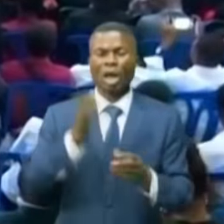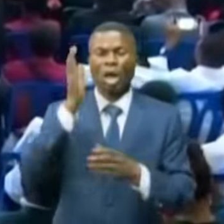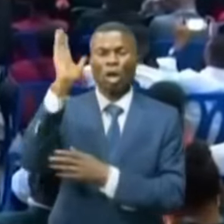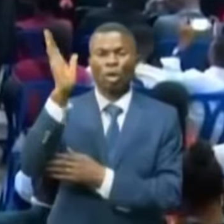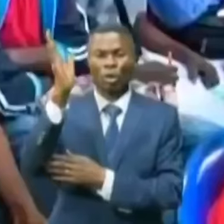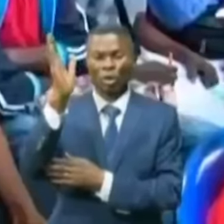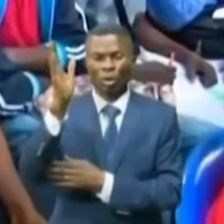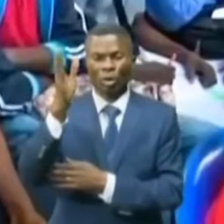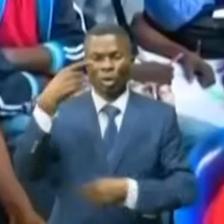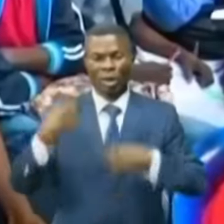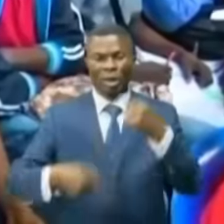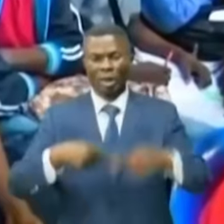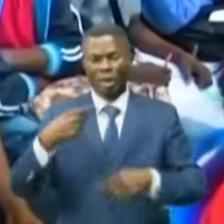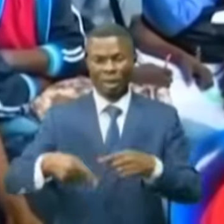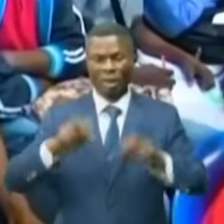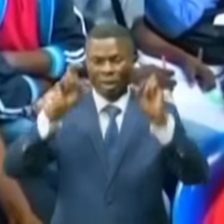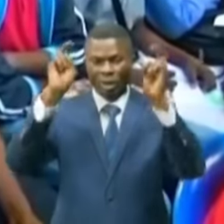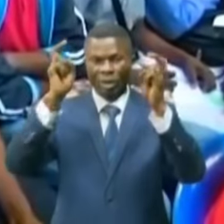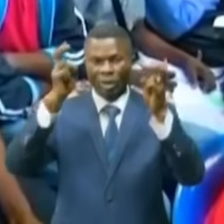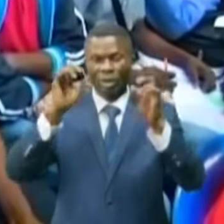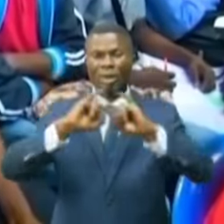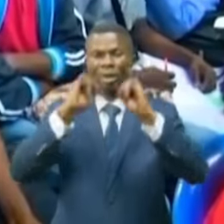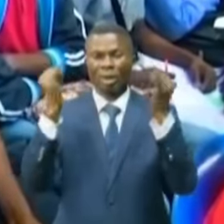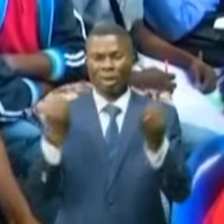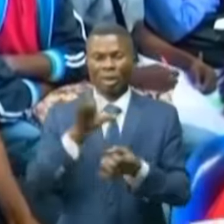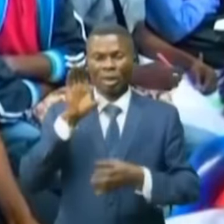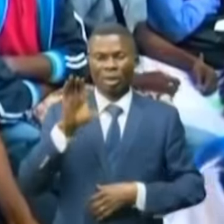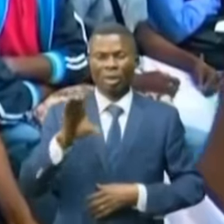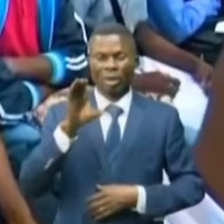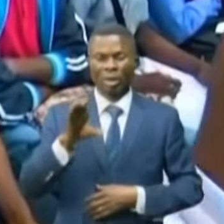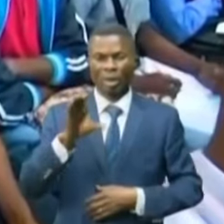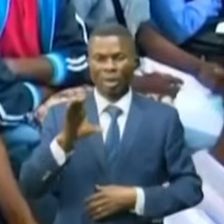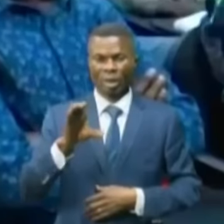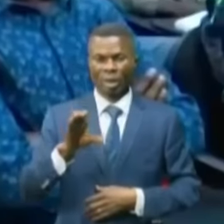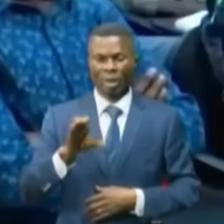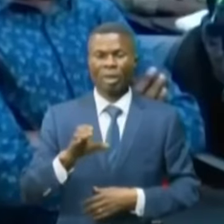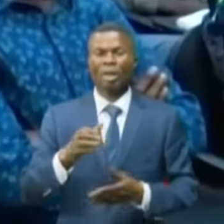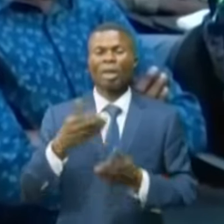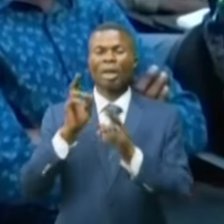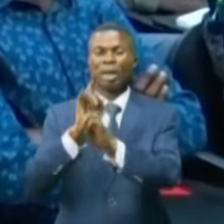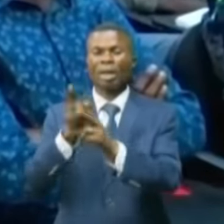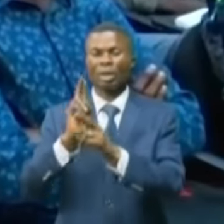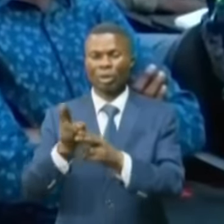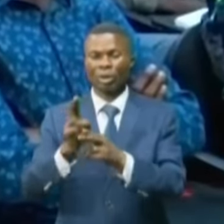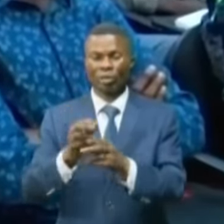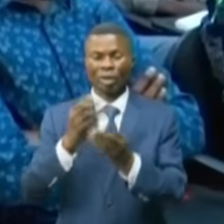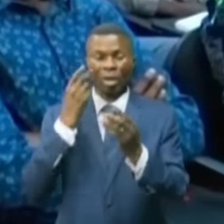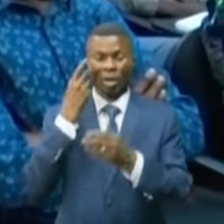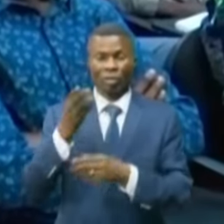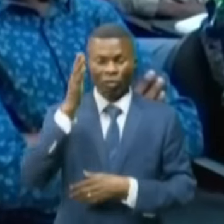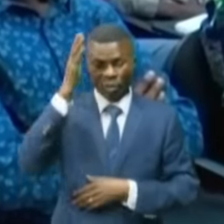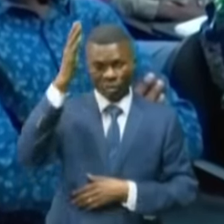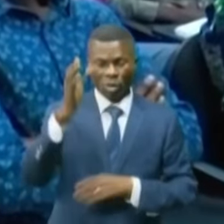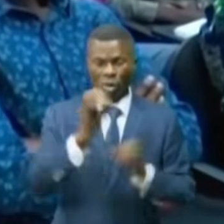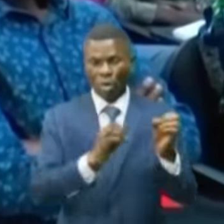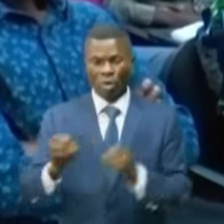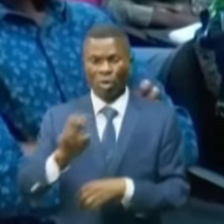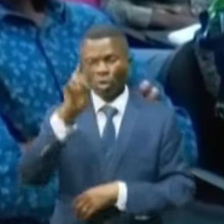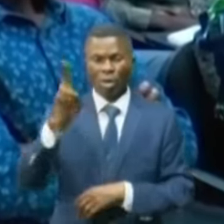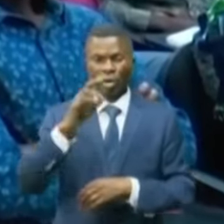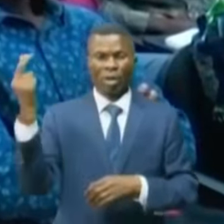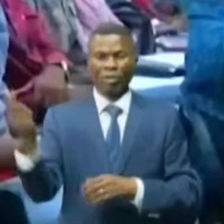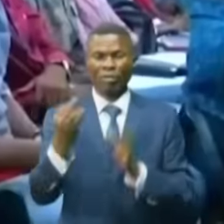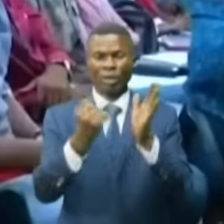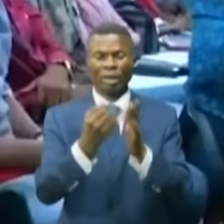conférence débat sous le thème « Industrie bancaire rolaise, état de lieux et perspectives » animée vendredi 26